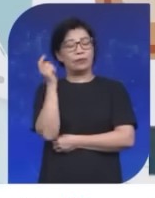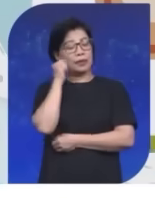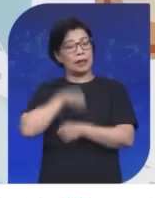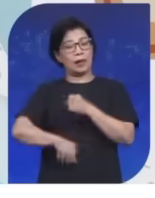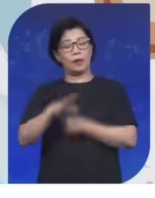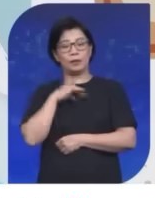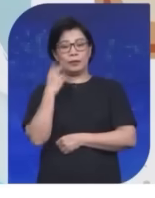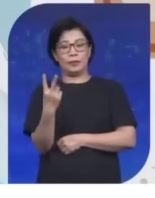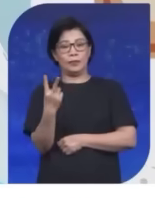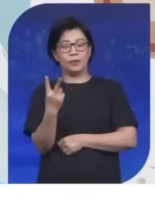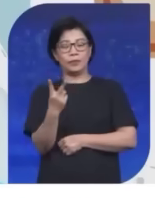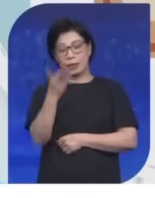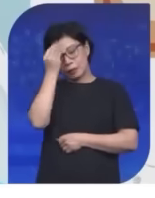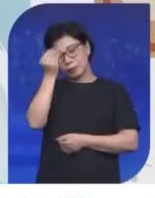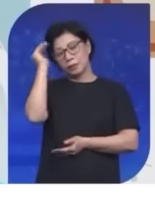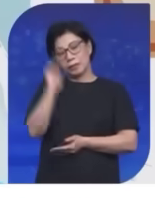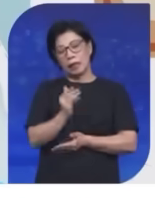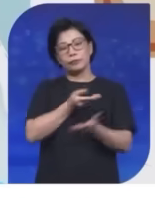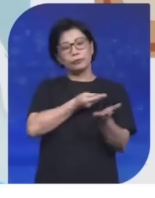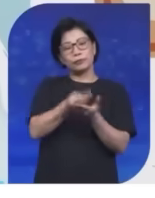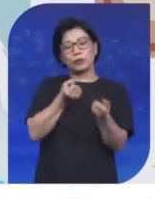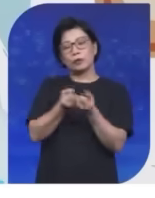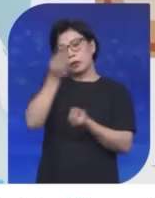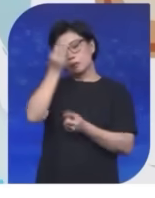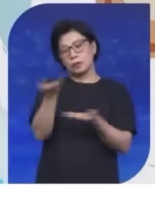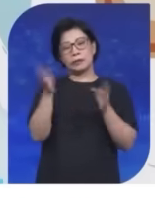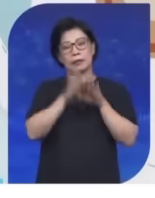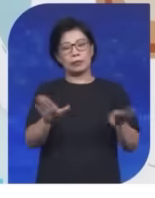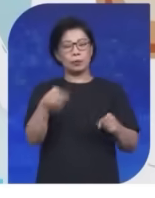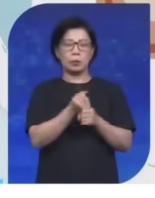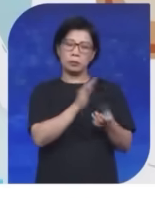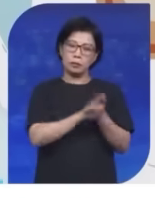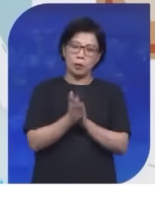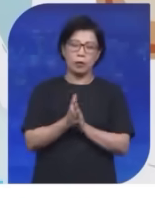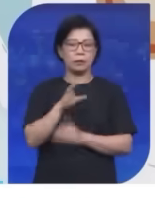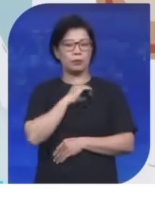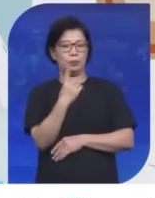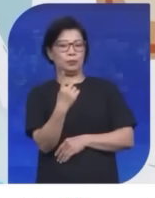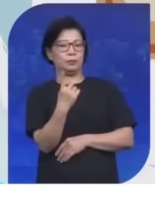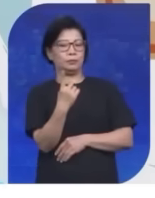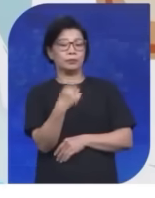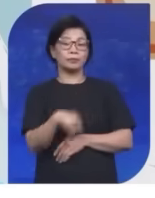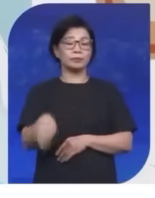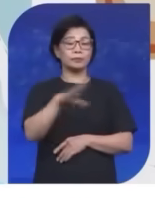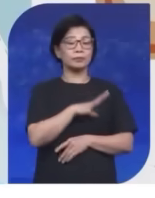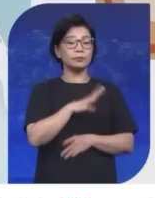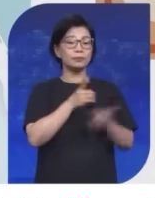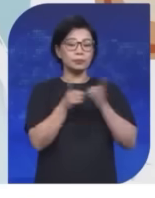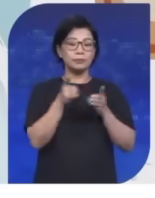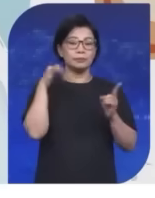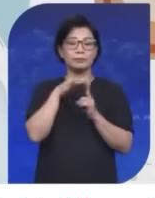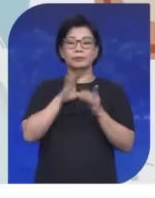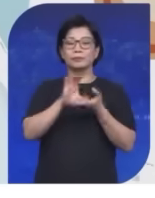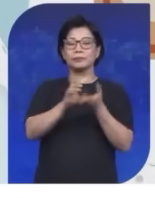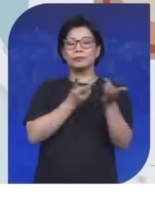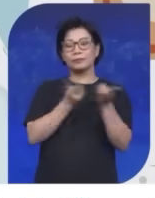thứ hai, miễn giảm học phí, hỗ trợ chi phí học tập cho trẻ em, lứa tuổi mầm non và tiểu học. Cơ quan, tổ chức, doanh nghiệp tham gia cung cấp các